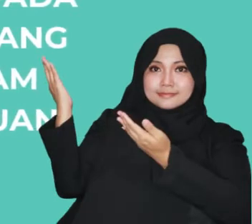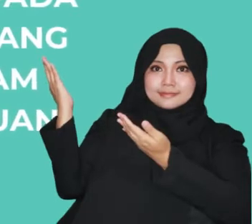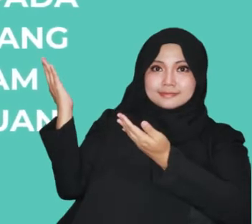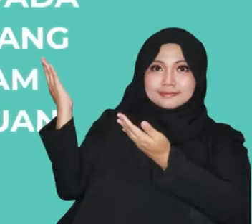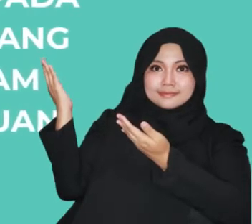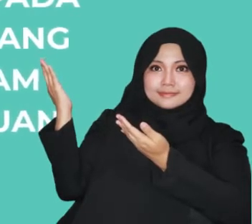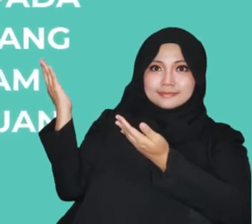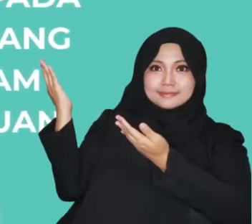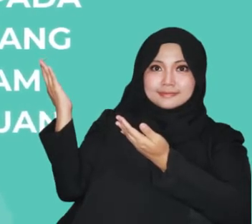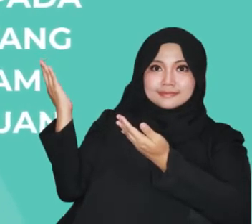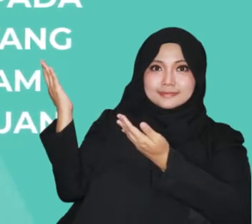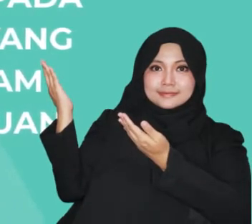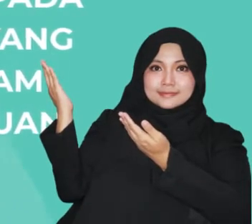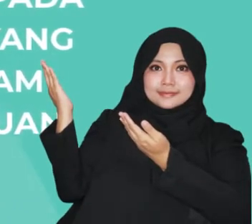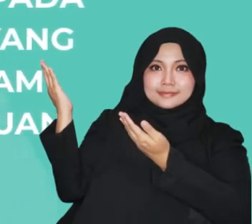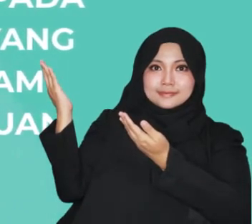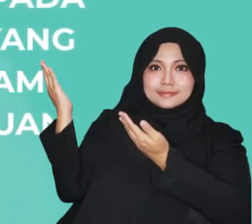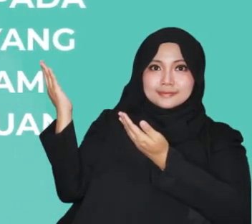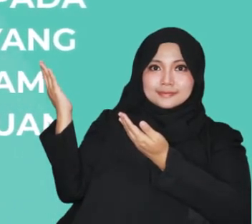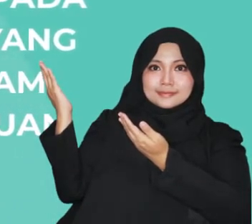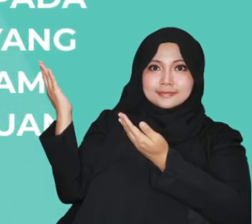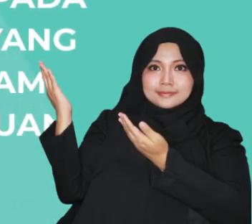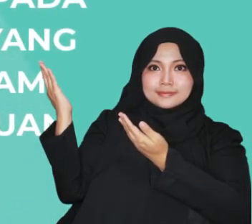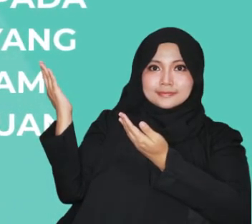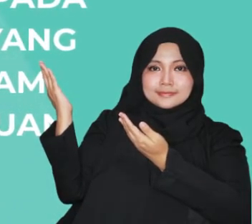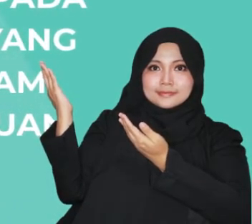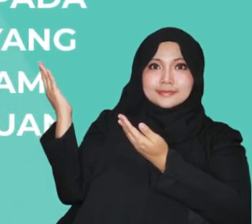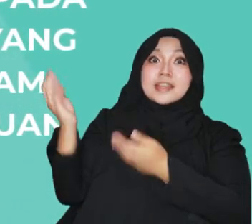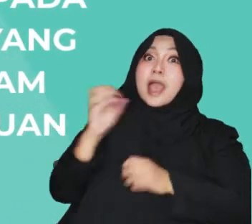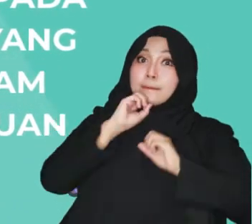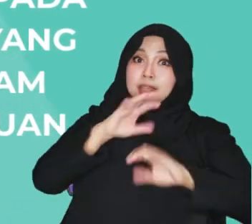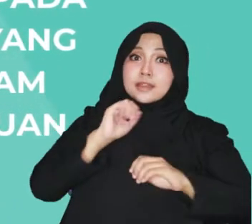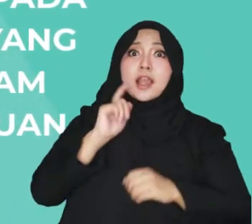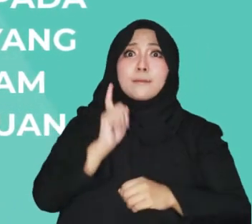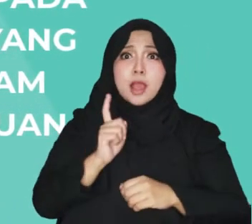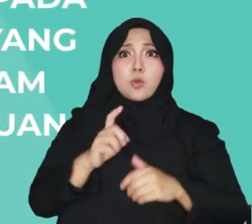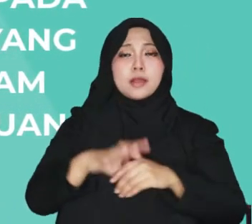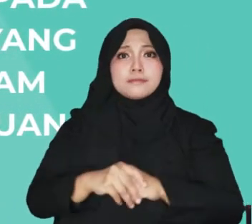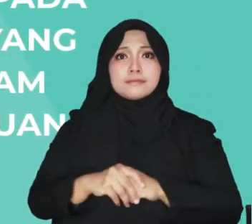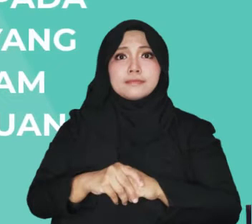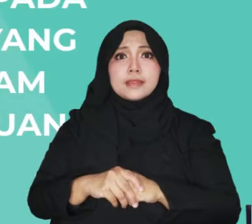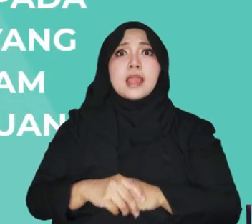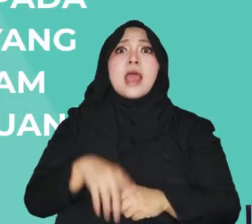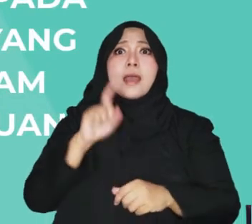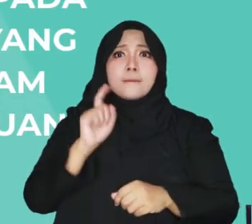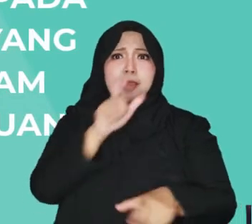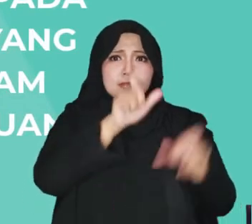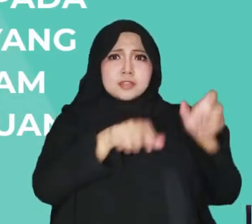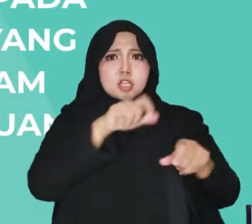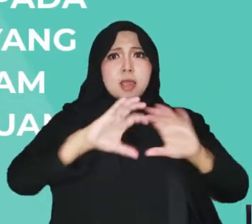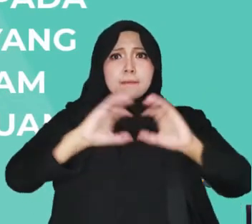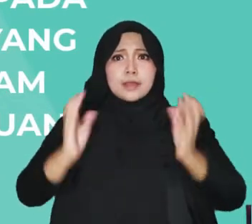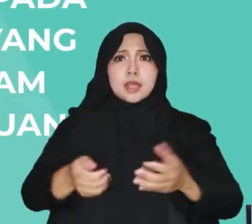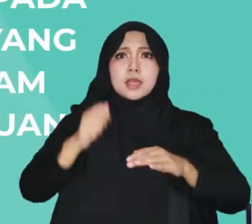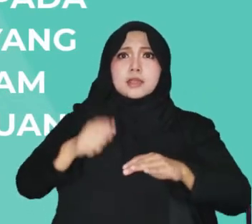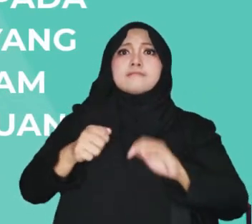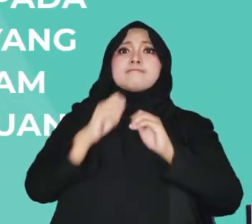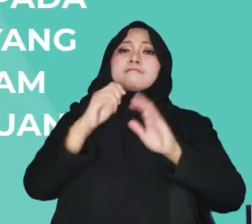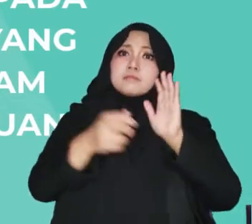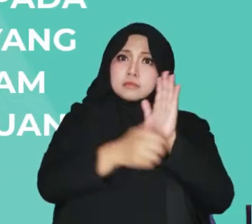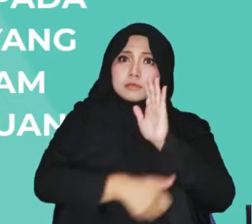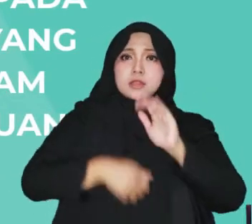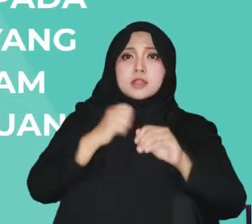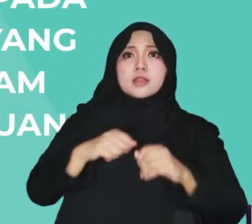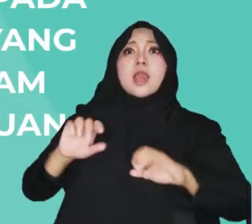UU 49 tahun 2009 pasal 57 ayat 1 yang menyatakan bahwa pada setiap pengadilan